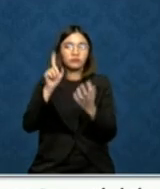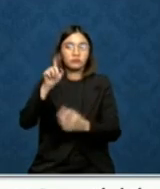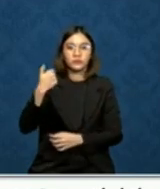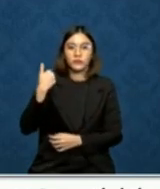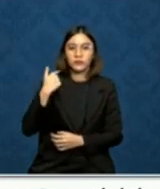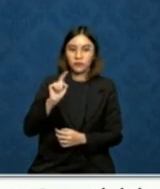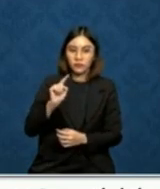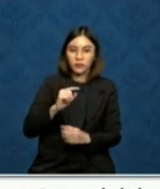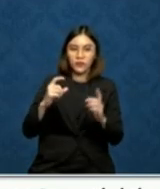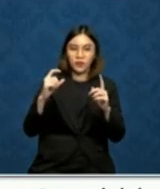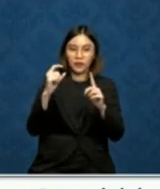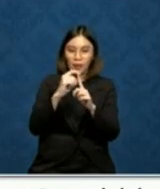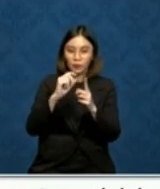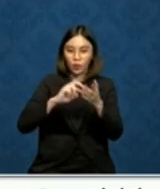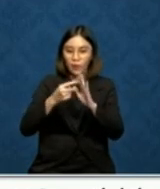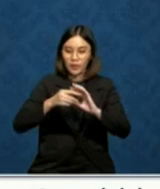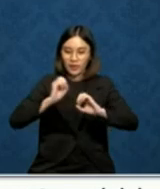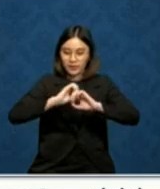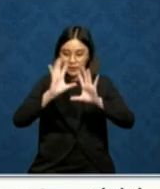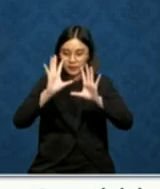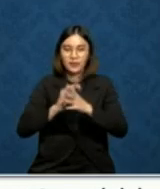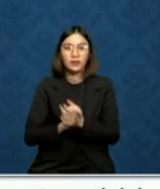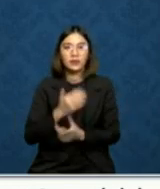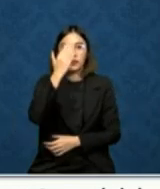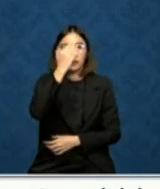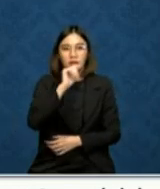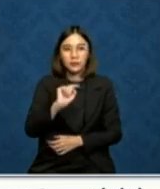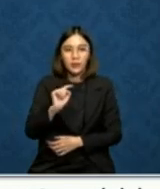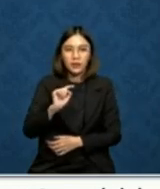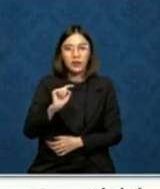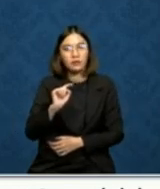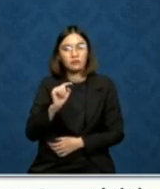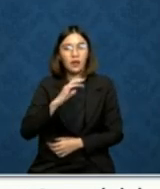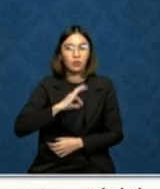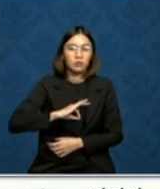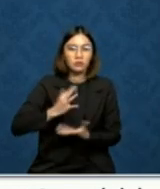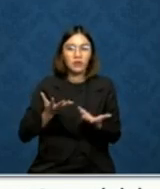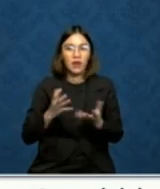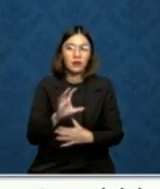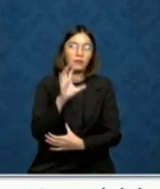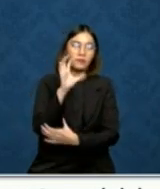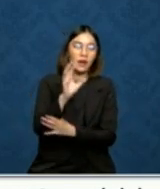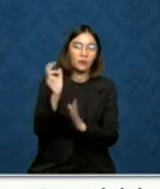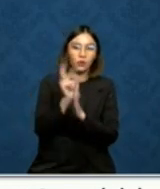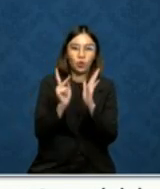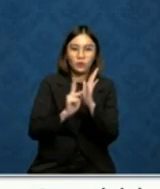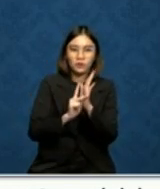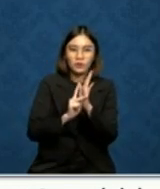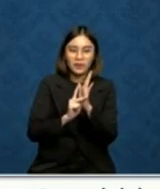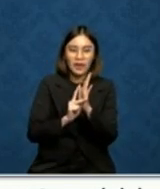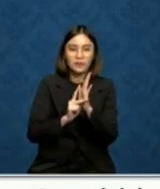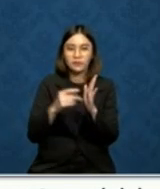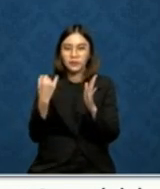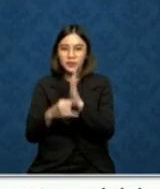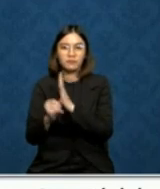การกำหนดบทนิยามให้ชัดเจนเพื่อไม่ให้เกิดการบังคับใช้กฎหมายไปในทาง